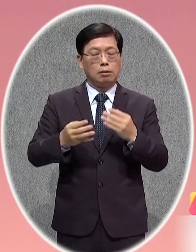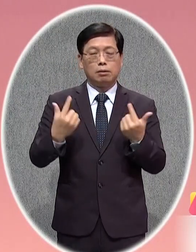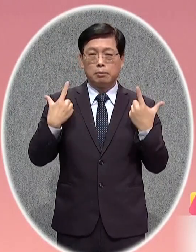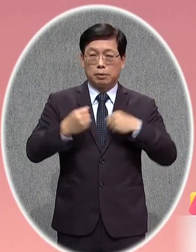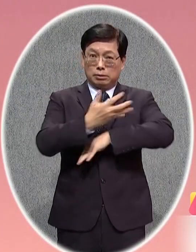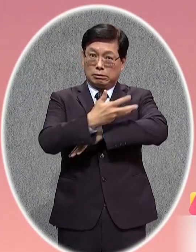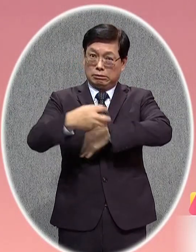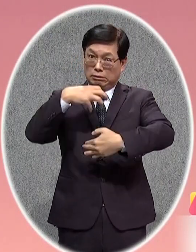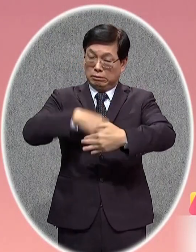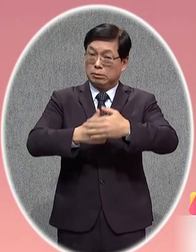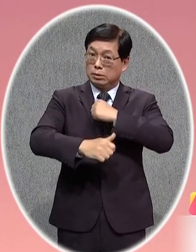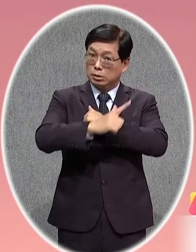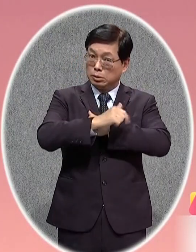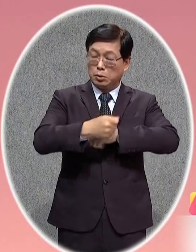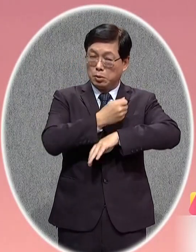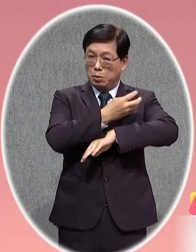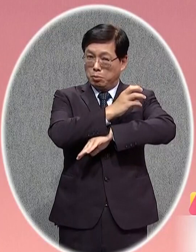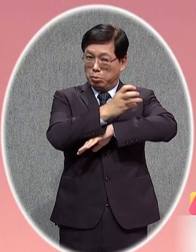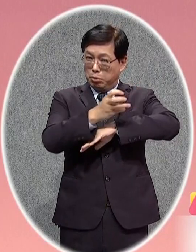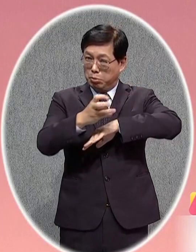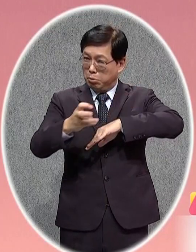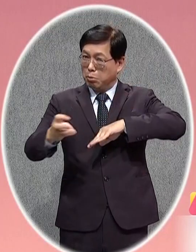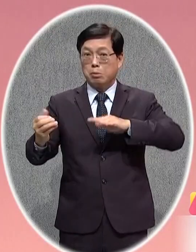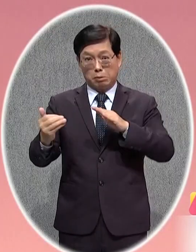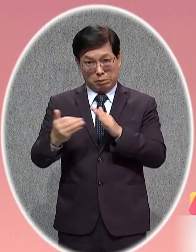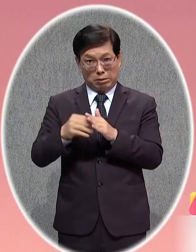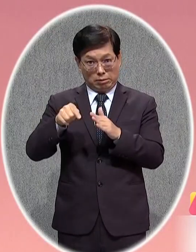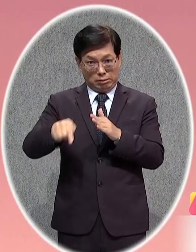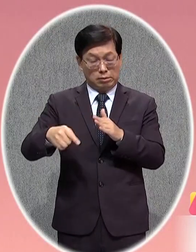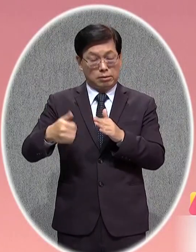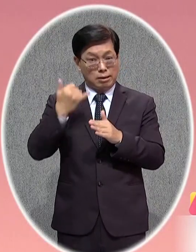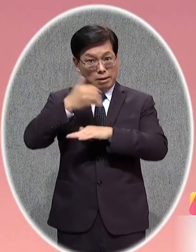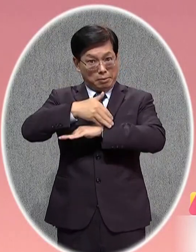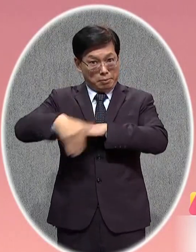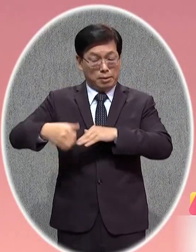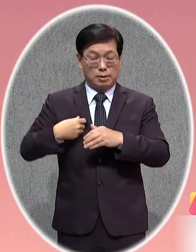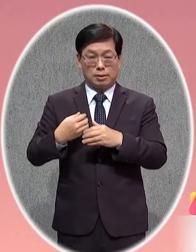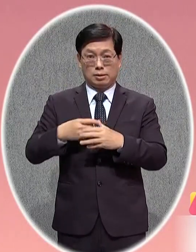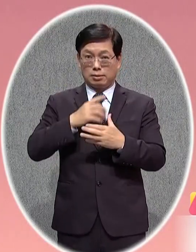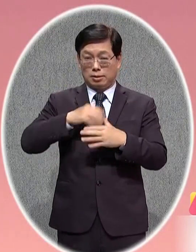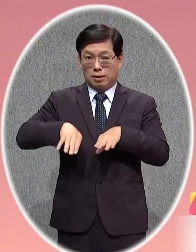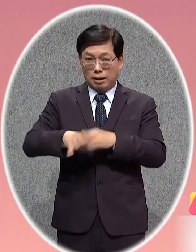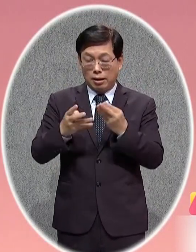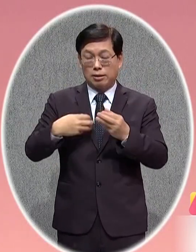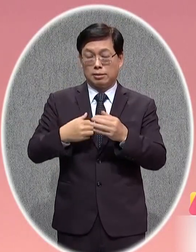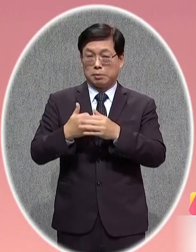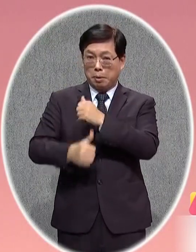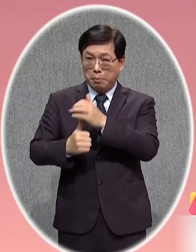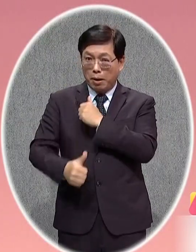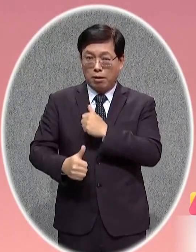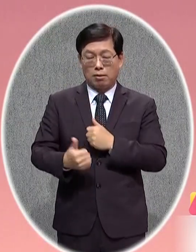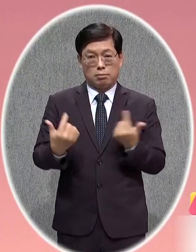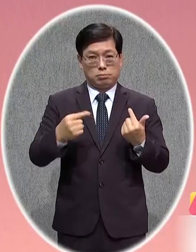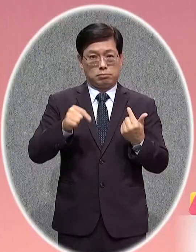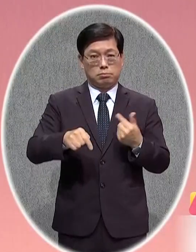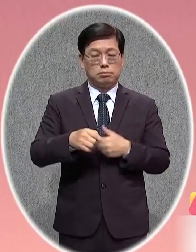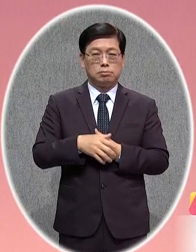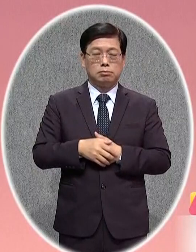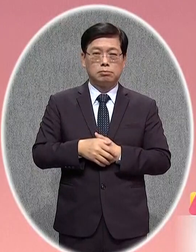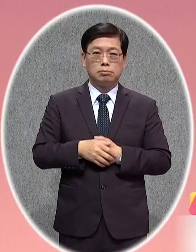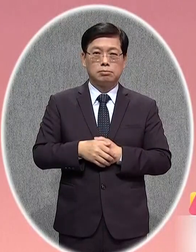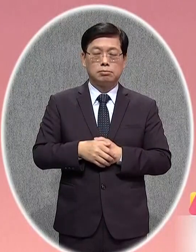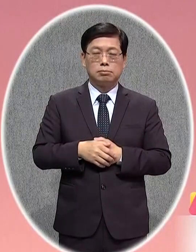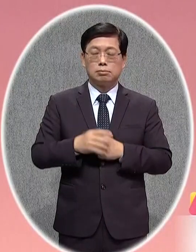物，它会降到海边来生殖、来孵化。在这个画面里面，